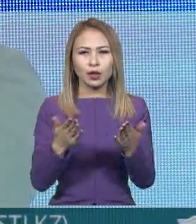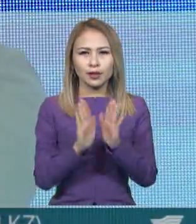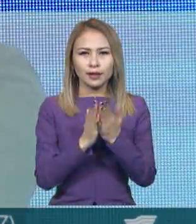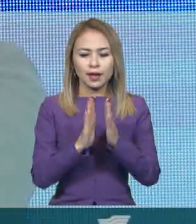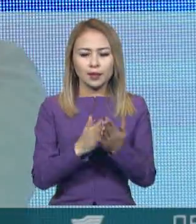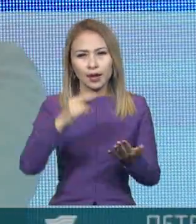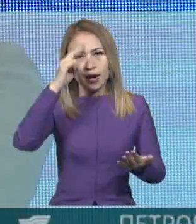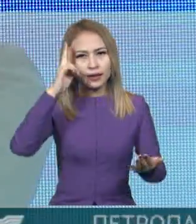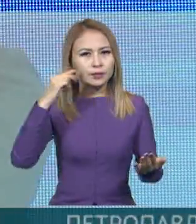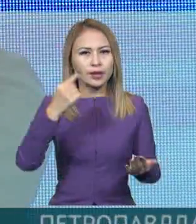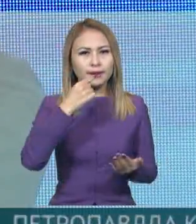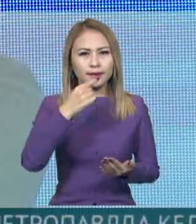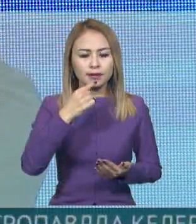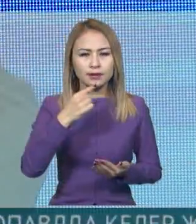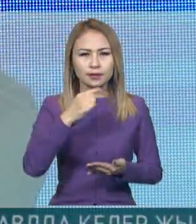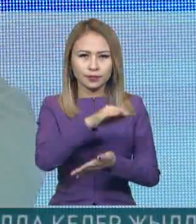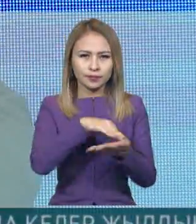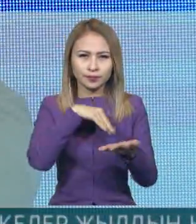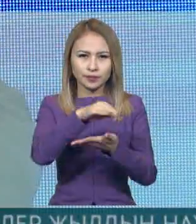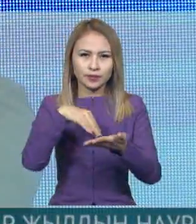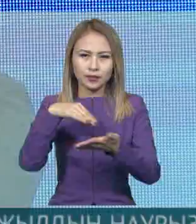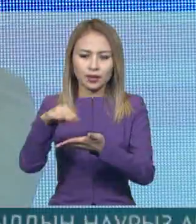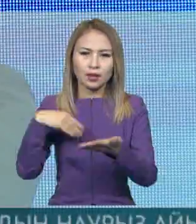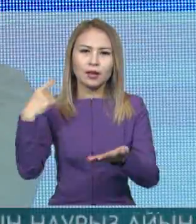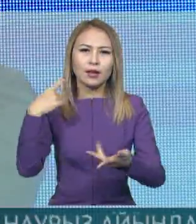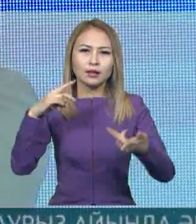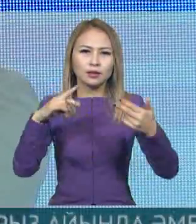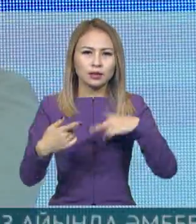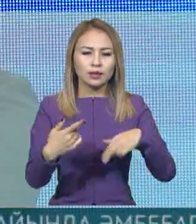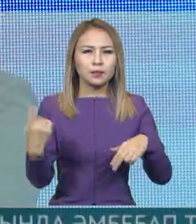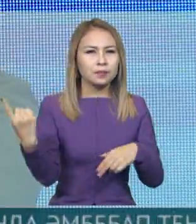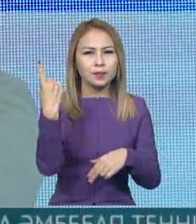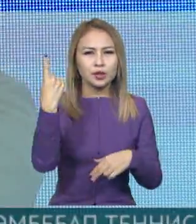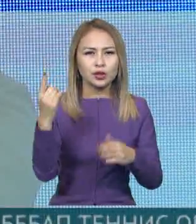Әзірбайжан тілінде латын әліпбиінде шыққан алғашқы кітап.